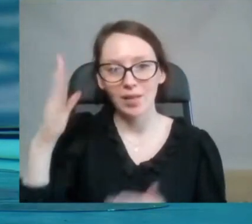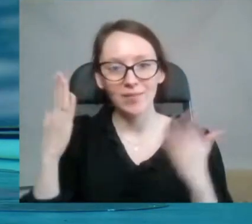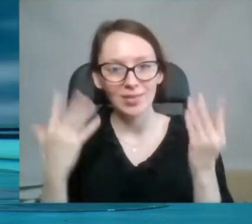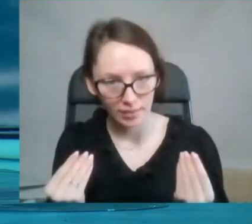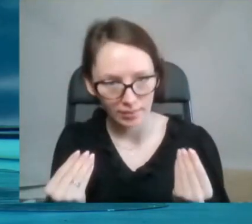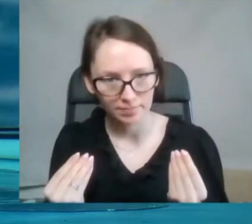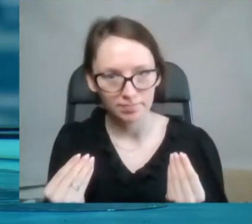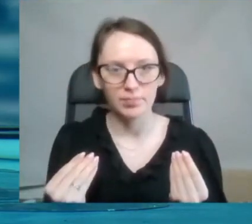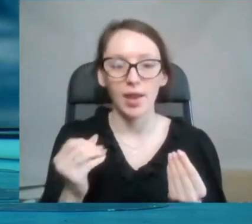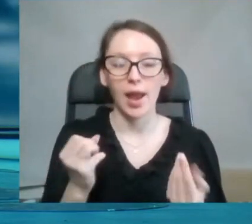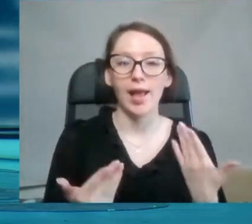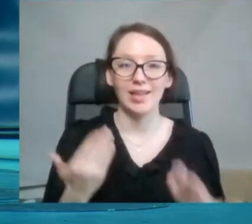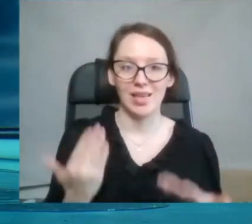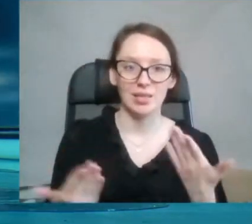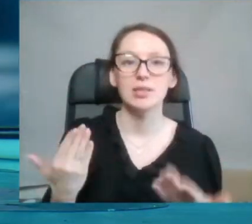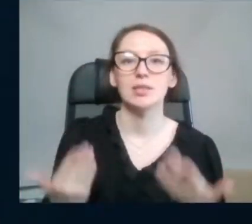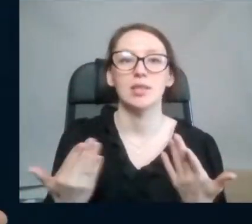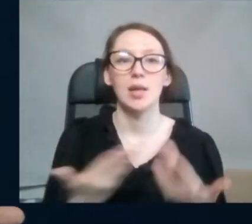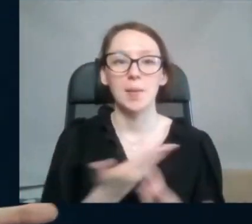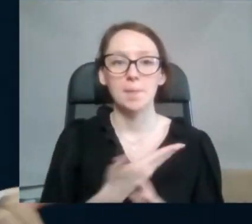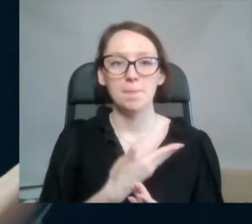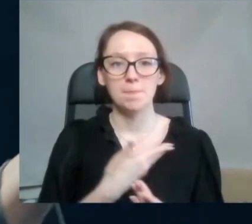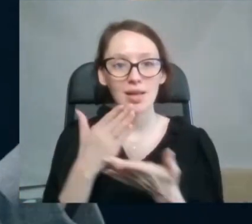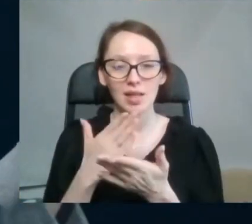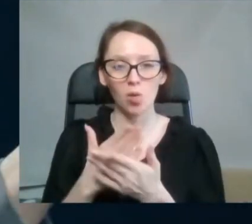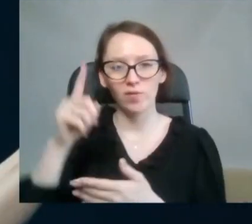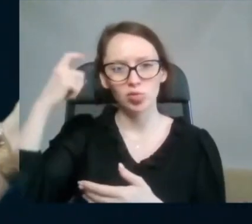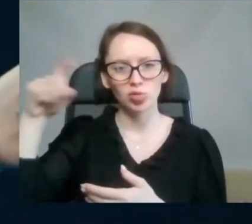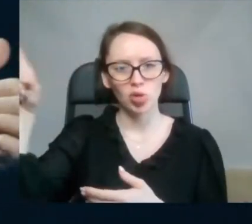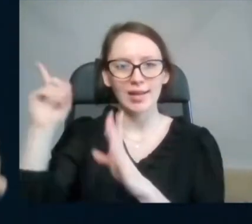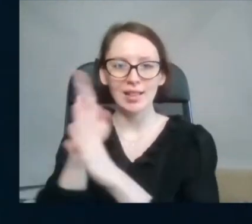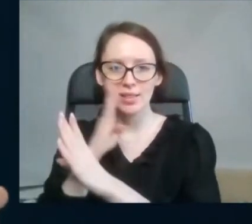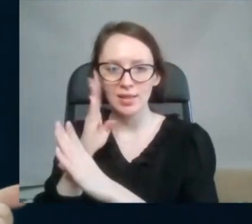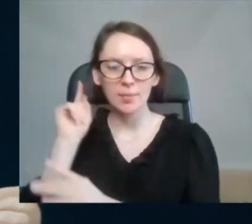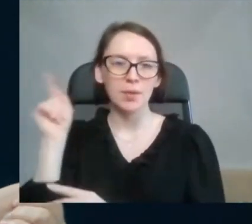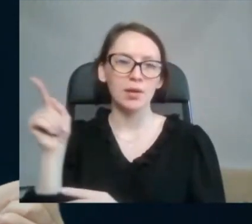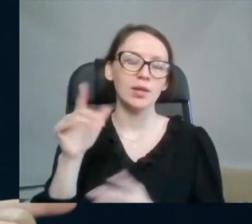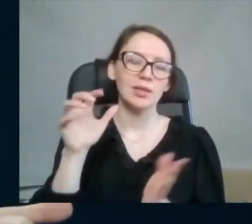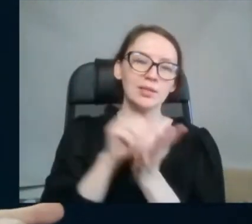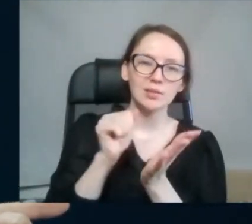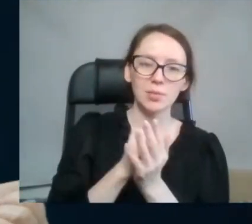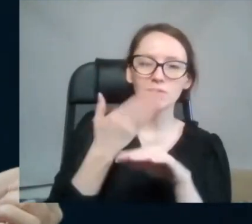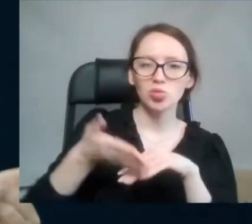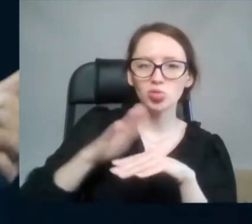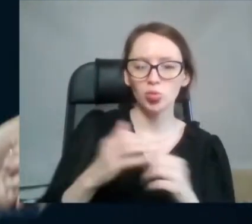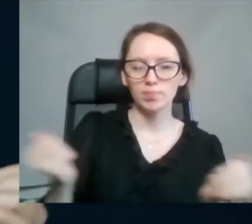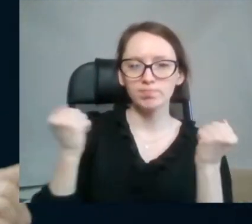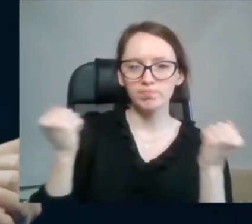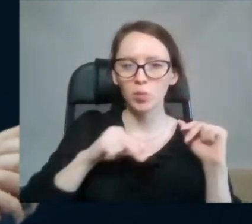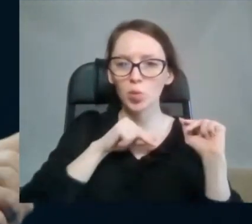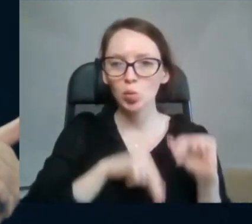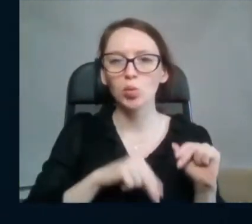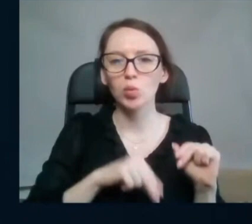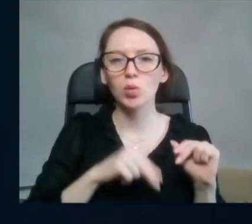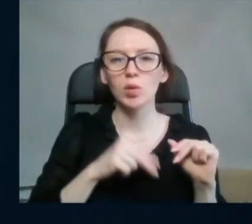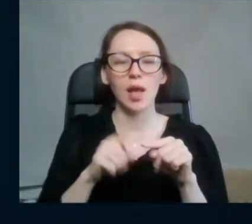А если мы находимся в жарком климате, занимаемся тяжелым физическим трудом, это количество может